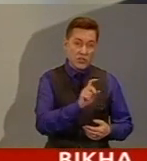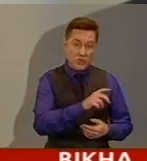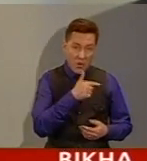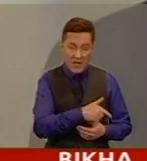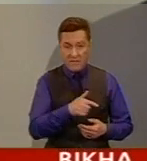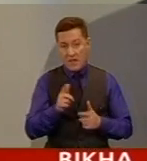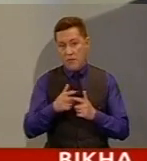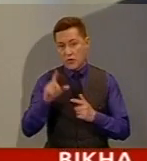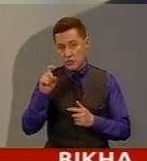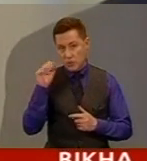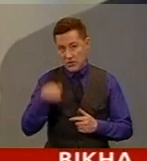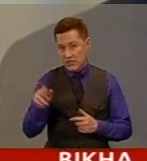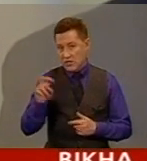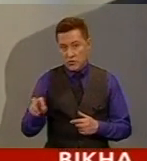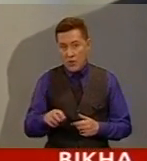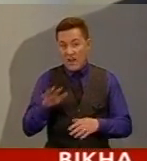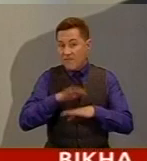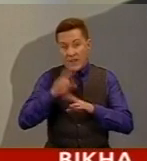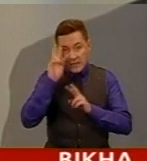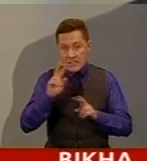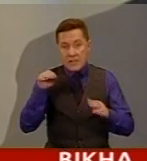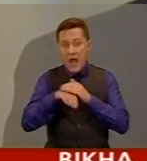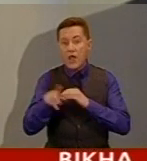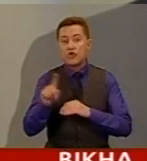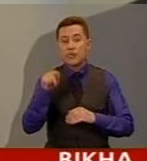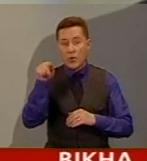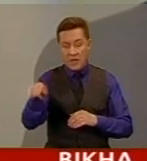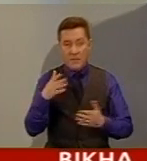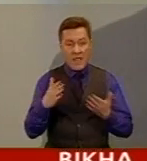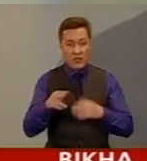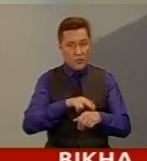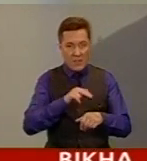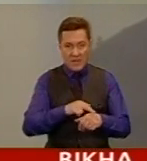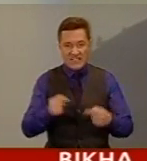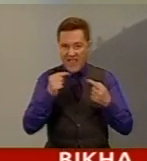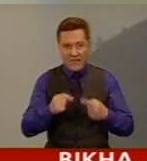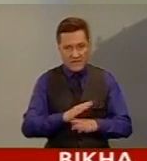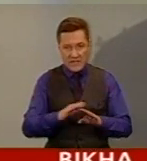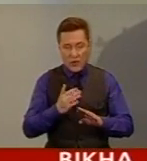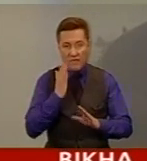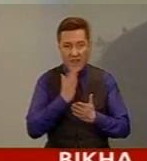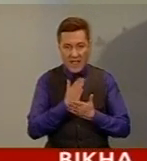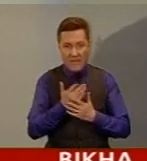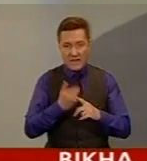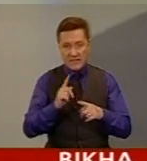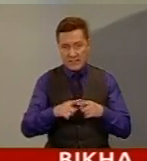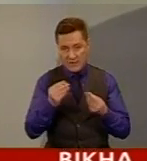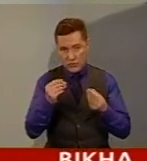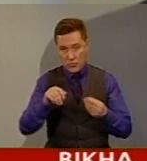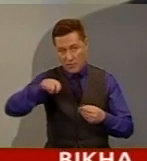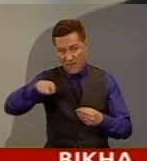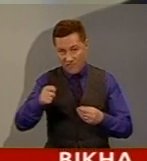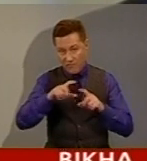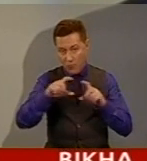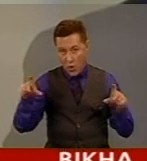100 000 доларів. От. І якщо міліція не встановить наявність даної суми в даному боксі, то в